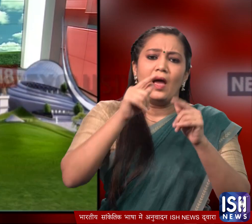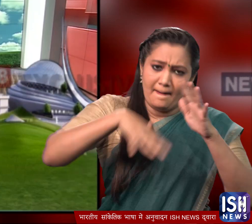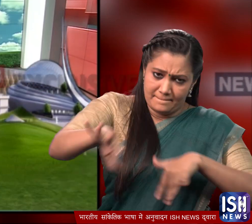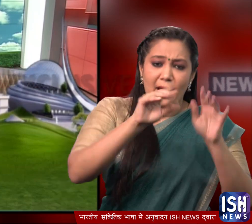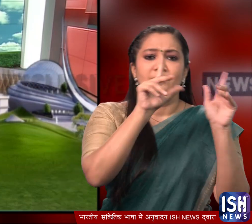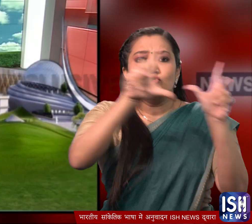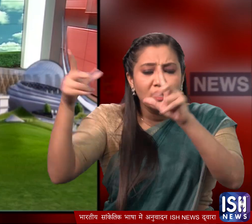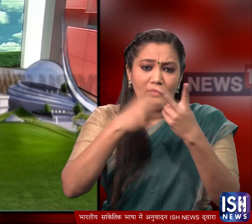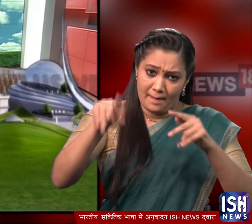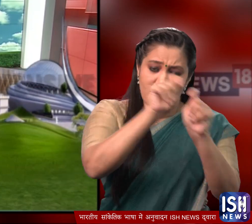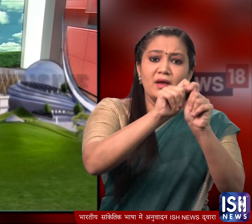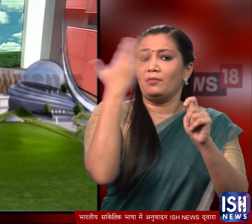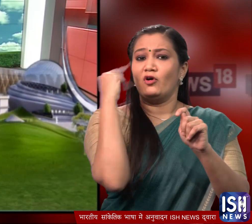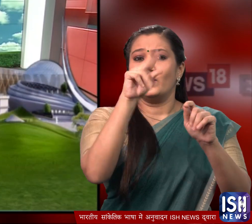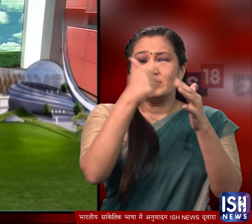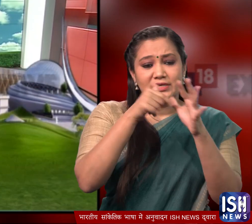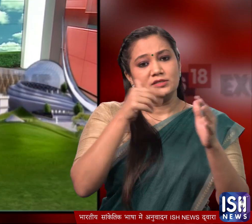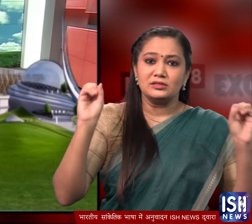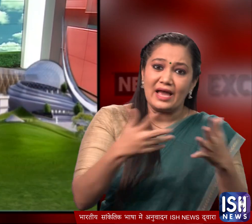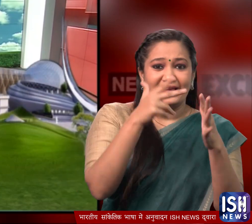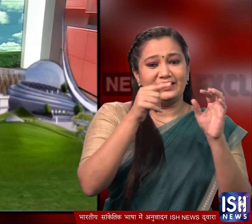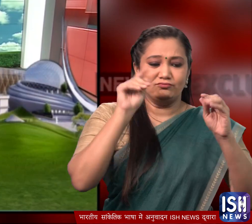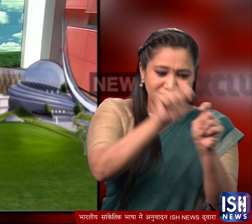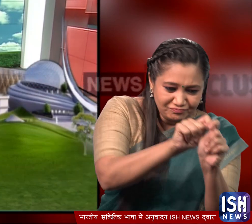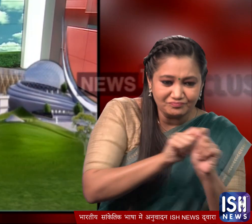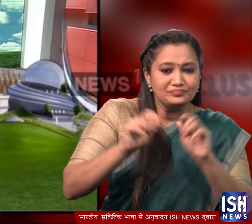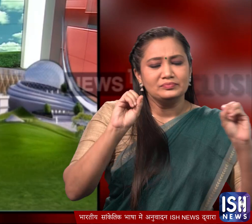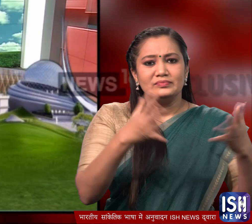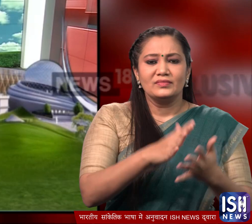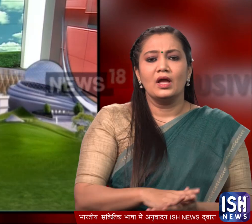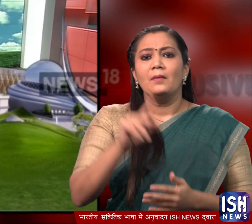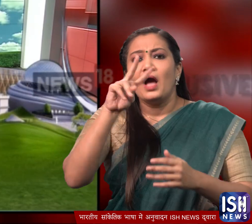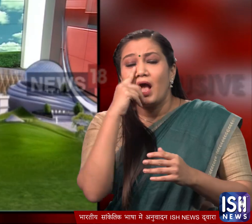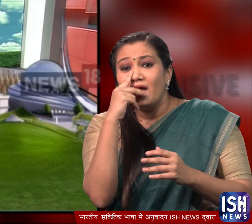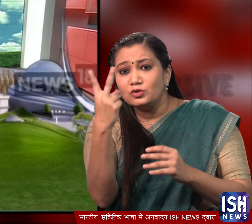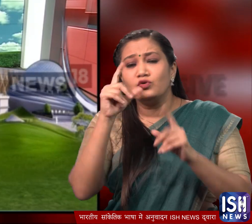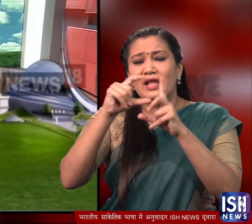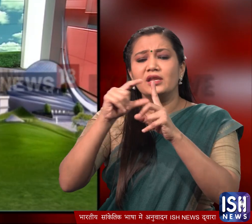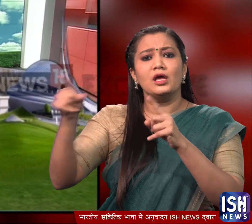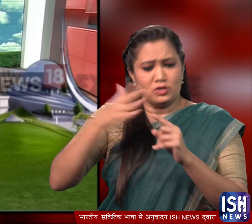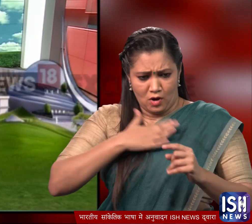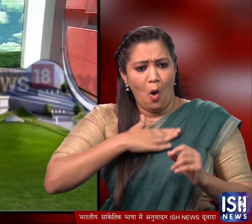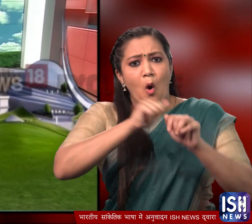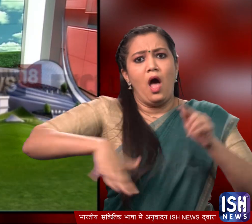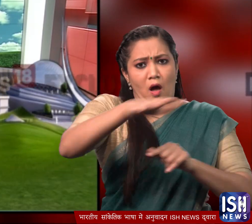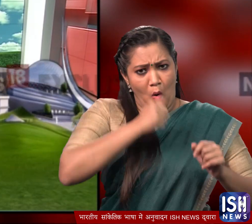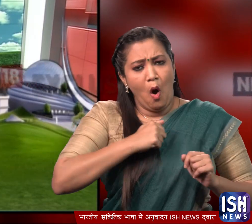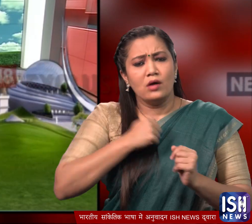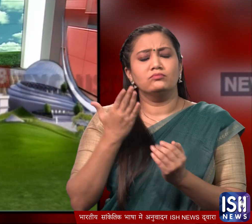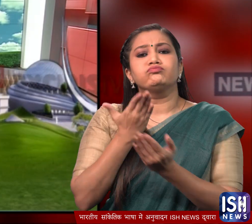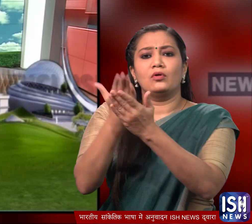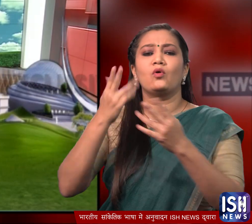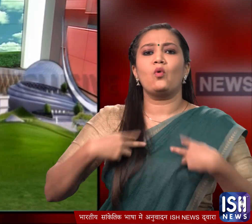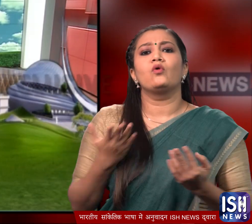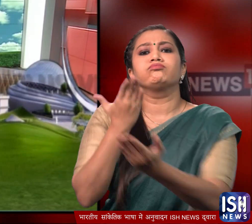की नींव इसी साल 26 जनवरी को रखी गई थी। लेकिन नींव पड़ने के बाद दिल्ली की 2 महिलाओं ने उस जमीन पर मालिकाना हक जताते हुए